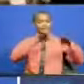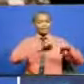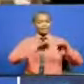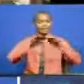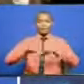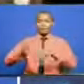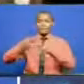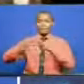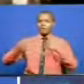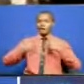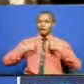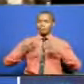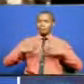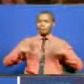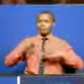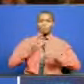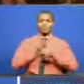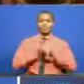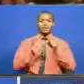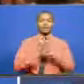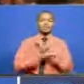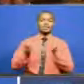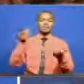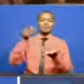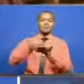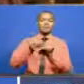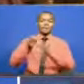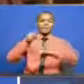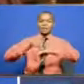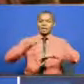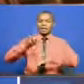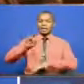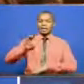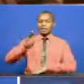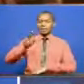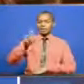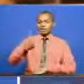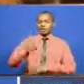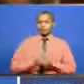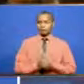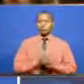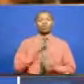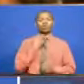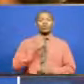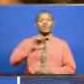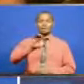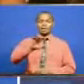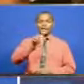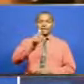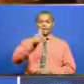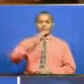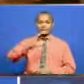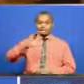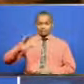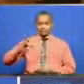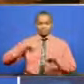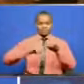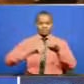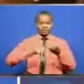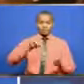ya pesa katika KEMSA. We demand that the Ethics and Anti-Corruption Commission and the Director of